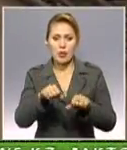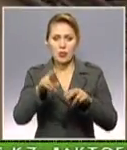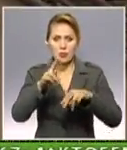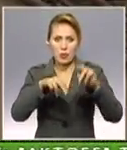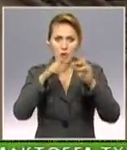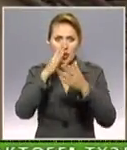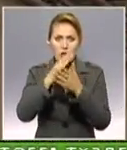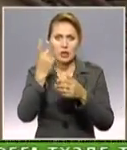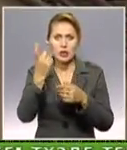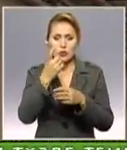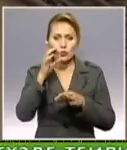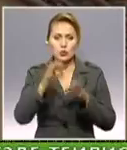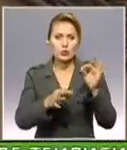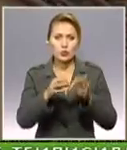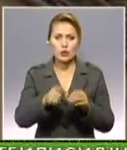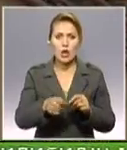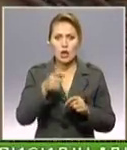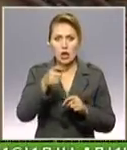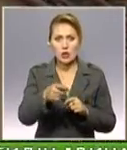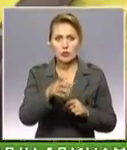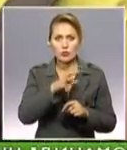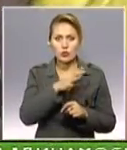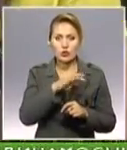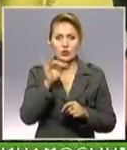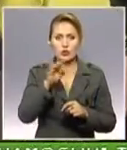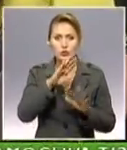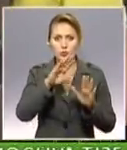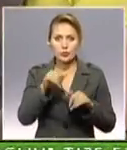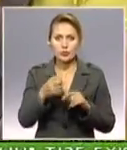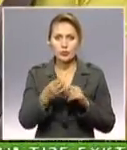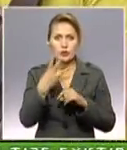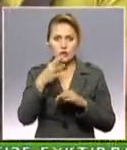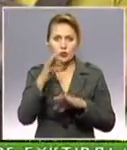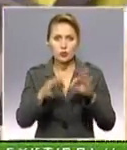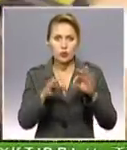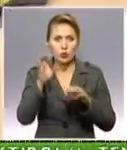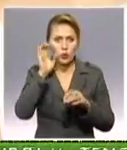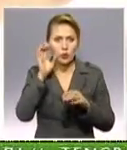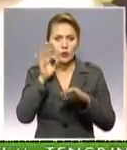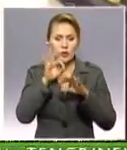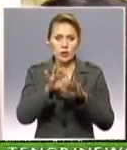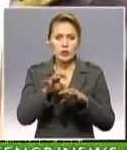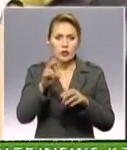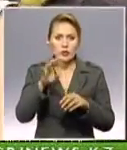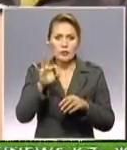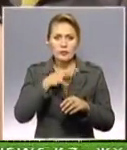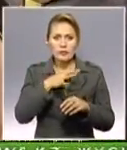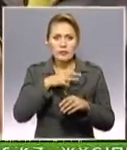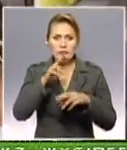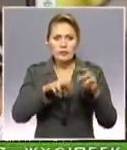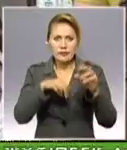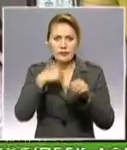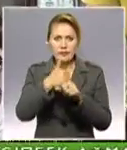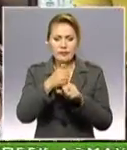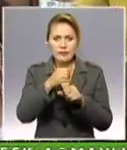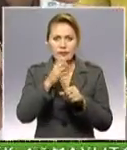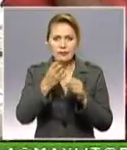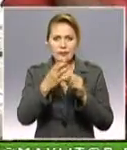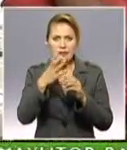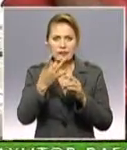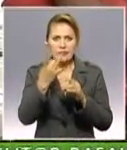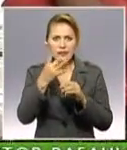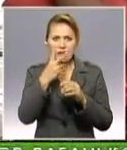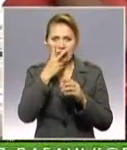Артынша экономикалық сотқа шағым түсірген болатын. Содан бері бірнеше сот тыңдаулары өтті. Десе де құрылыс басшысы бір ретте